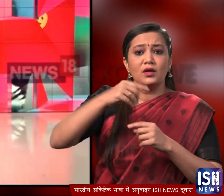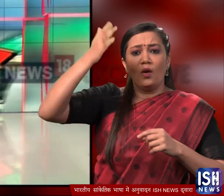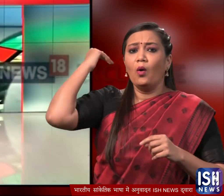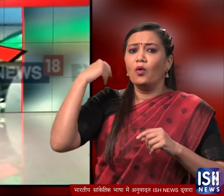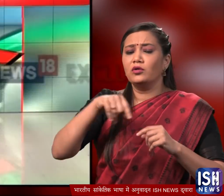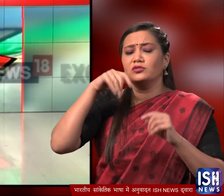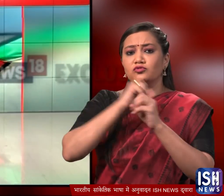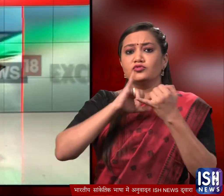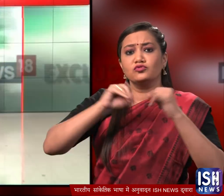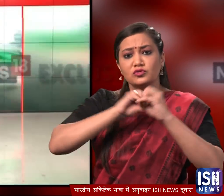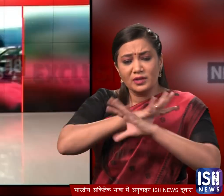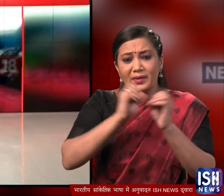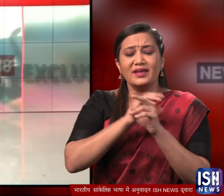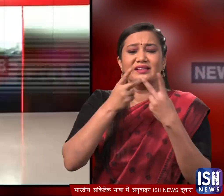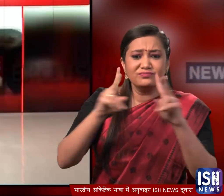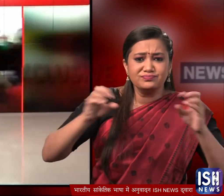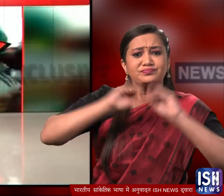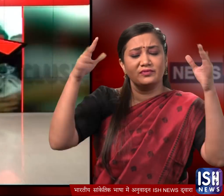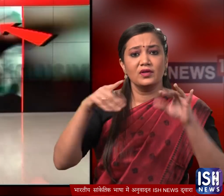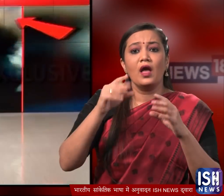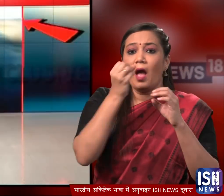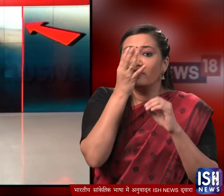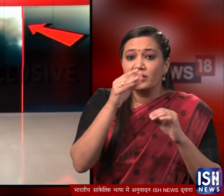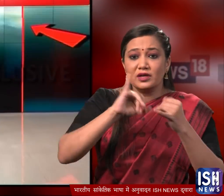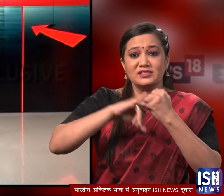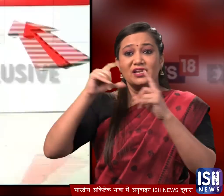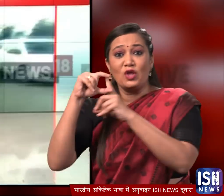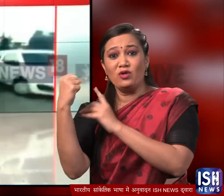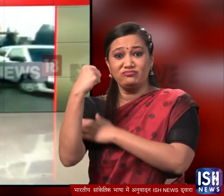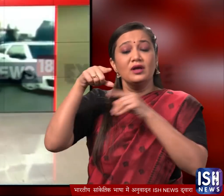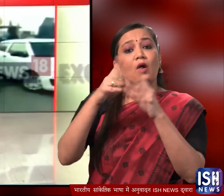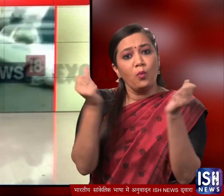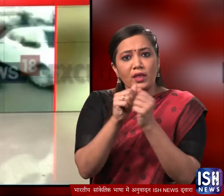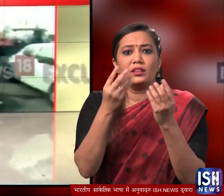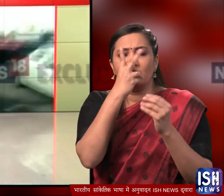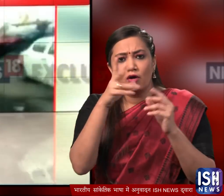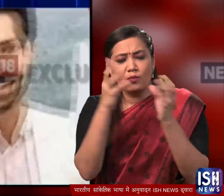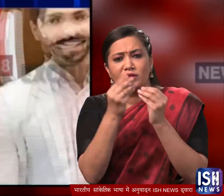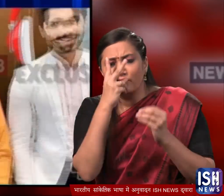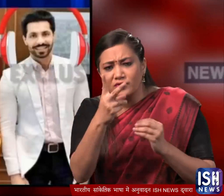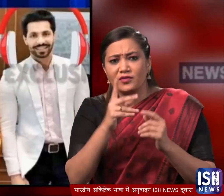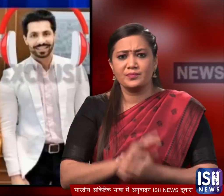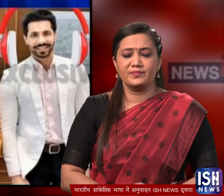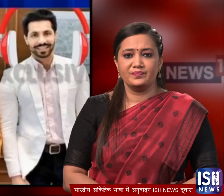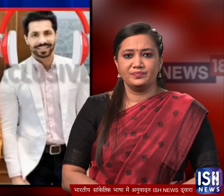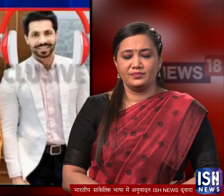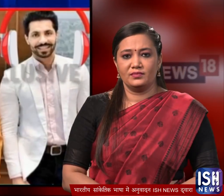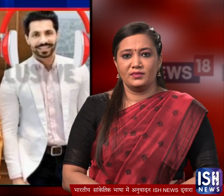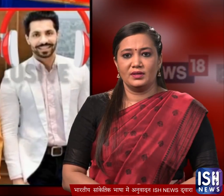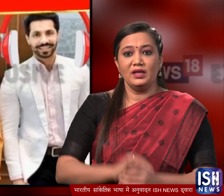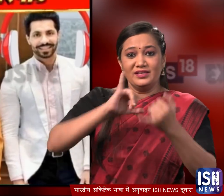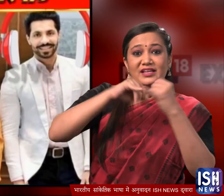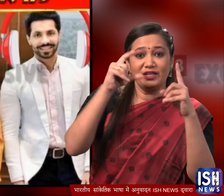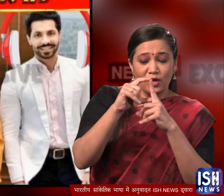आया, उसकी कुछ तस्वीरें भी सोशल मीडिया पर छाने लगी। ये तस्वीरें बीजेपी सांसद सनी देओल के साथ की, और इनमें कुछ